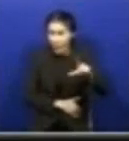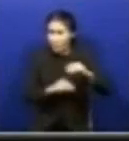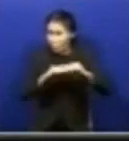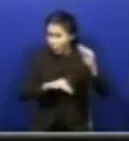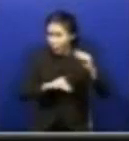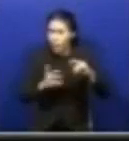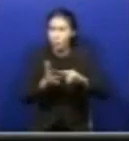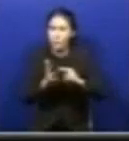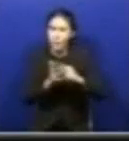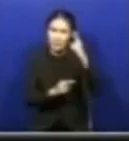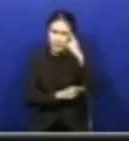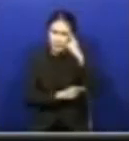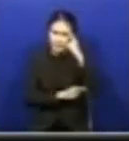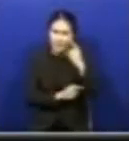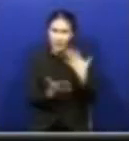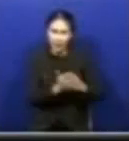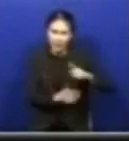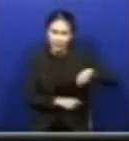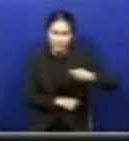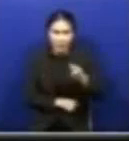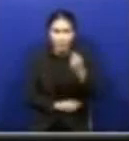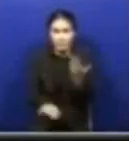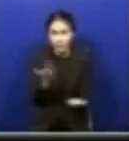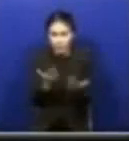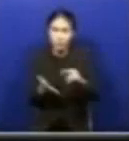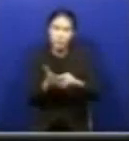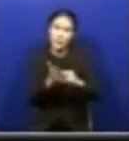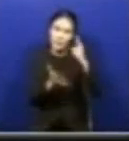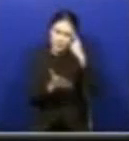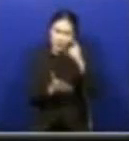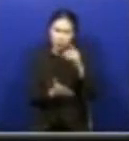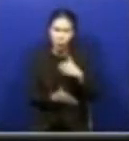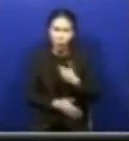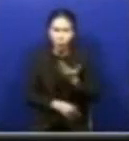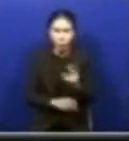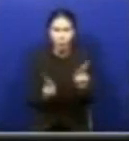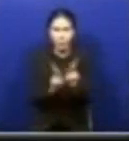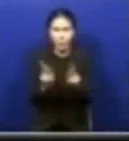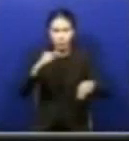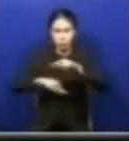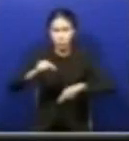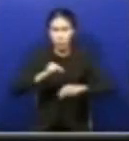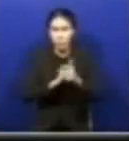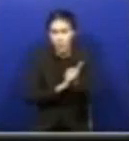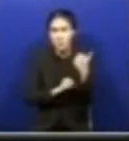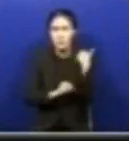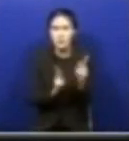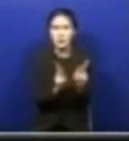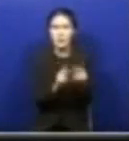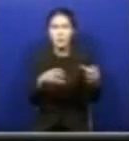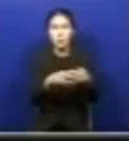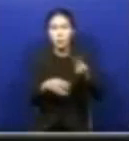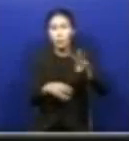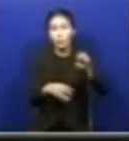าๆเนี่ยจะใช้จ่ายอะไรเนี่ยให้มีคณะกรรมการตรวจสอบหรือตั้งกรรมาธิการวิสามั